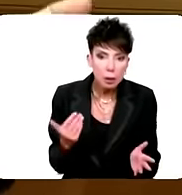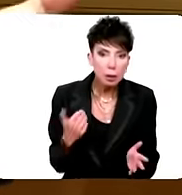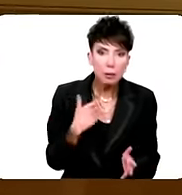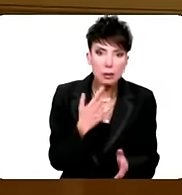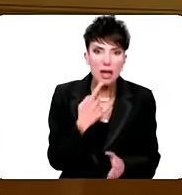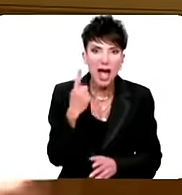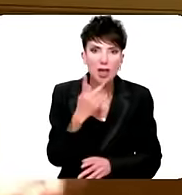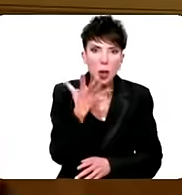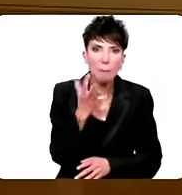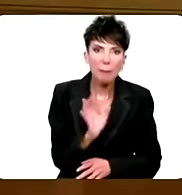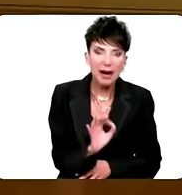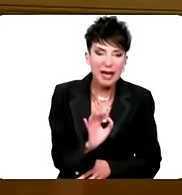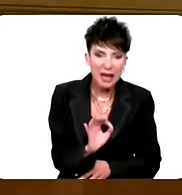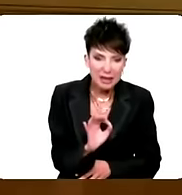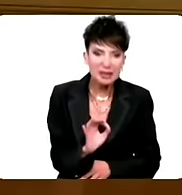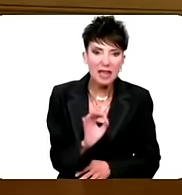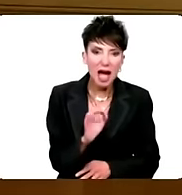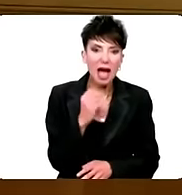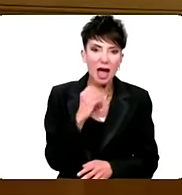157